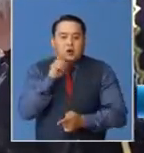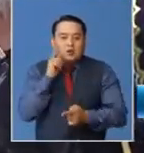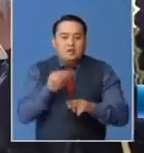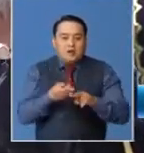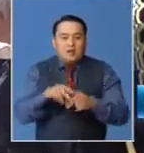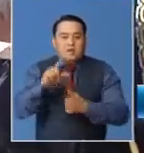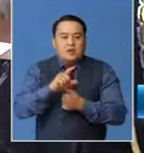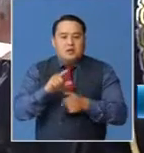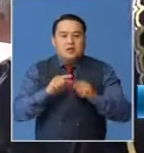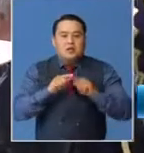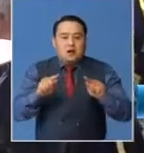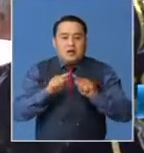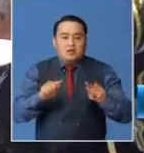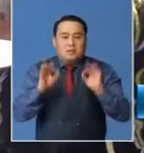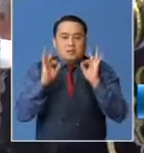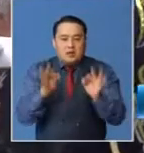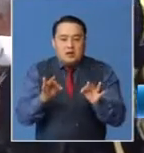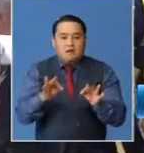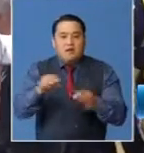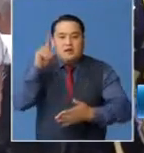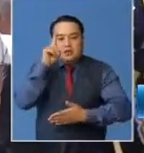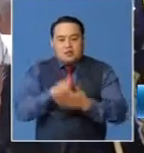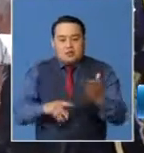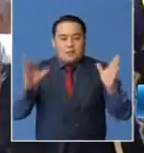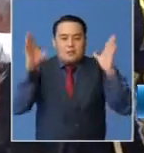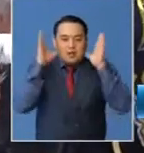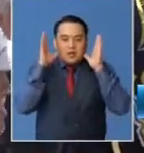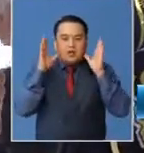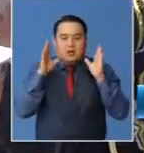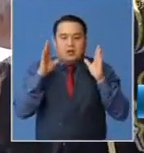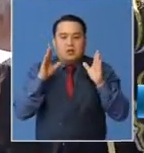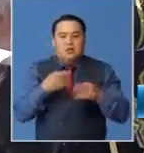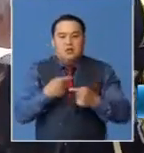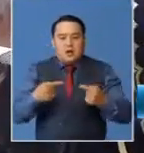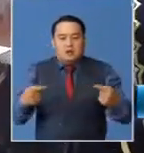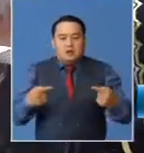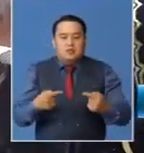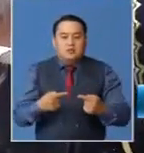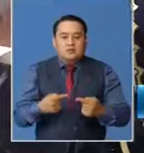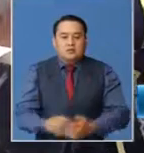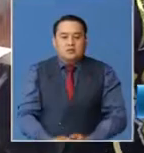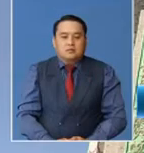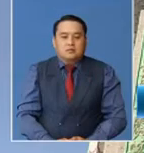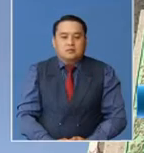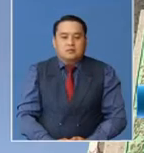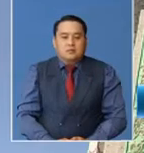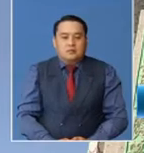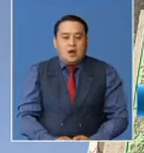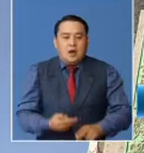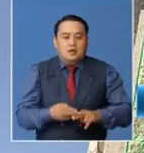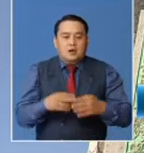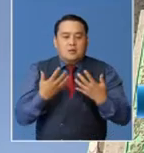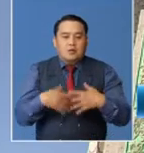мечети, чтобы разъяснить им правильные каноны ислама, и они умели различать деструктивные течения. Это по